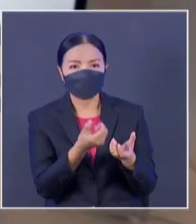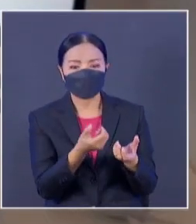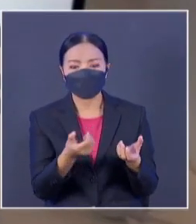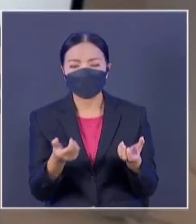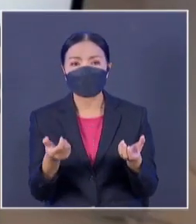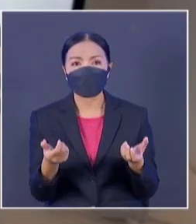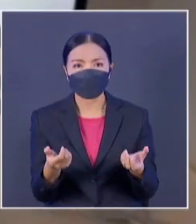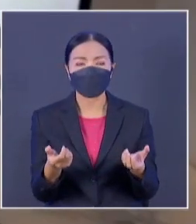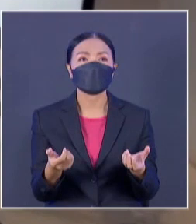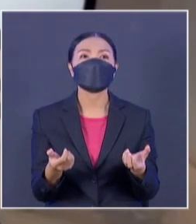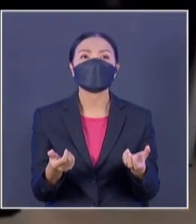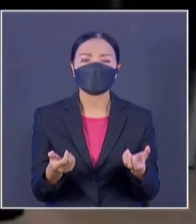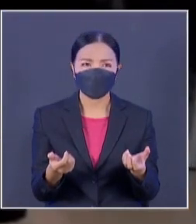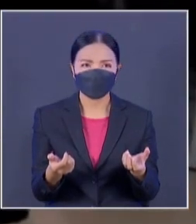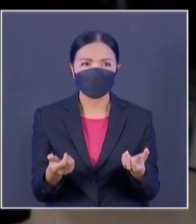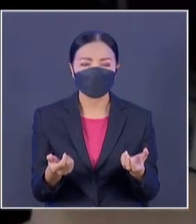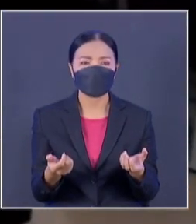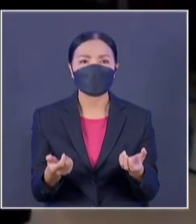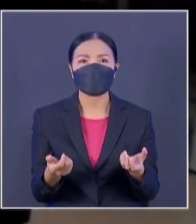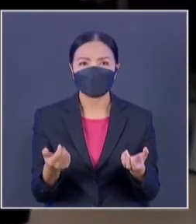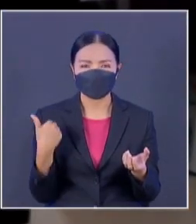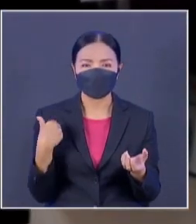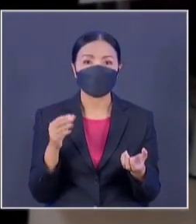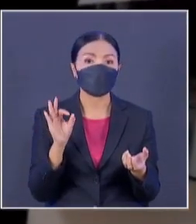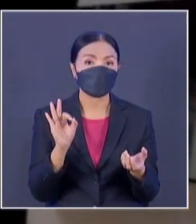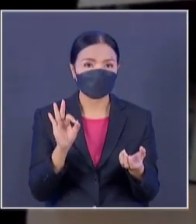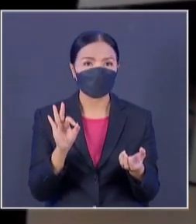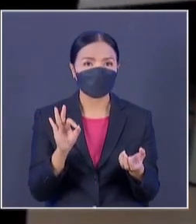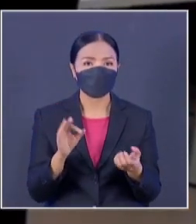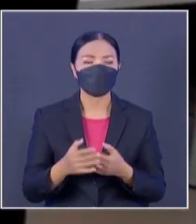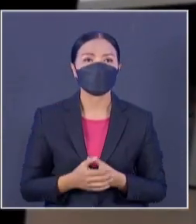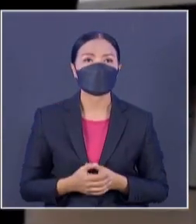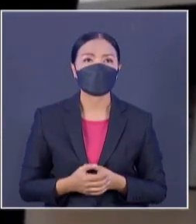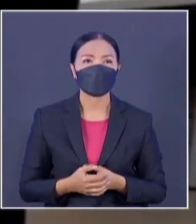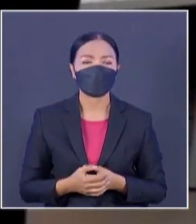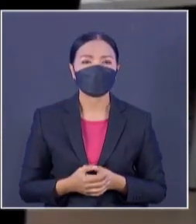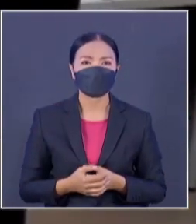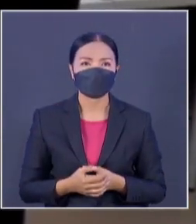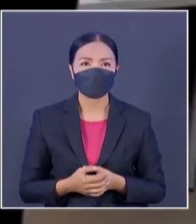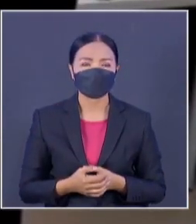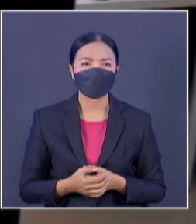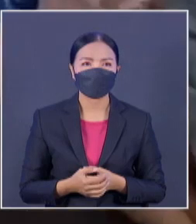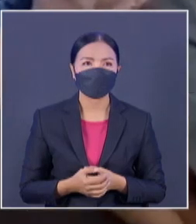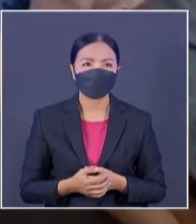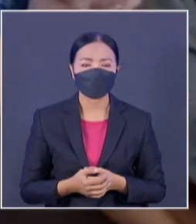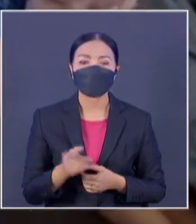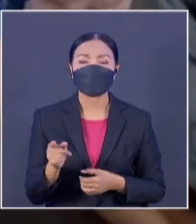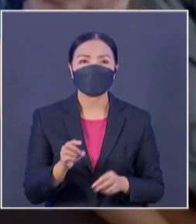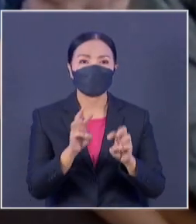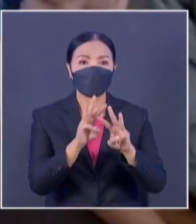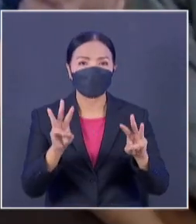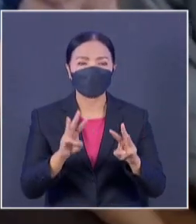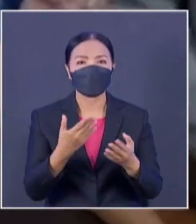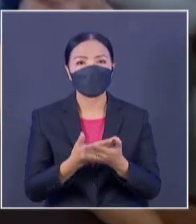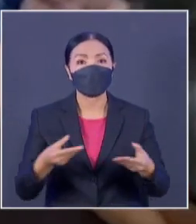พูดคุยแล้วก็ตอบกับลูกค้าในอีก9เครื่องนะครับโดยจากการสอบสวนทราบว่าเปิดเว็บไซต์การ